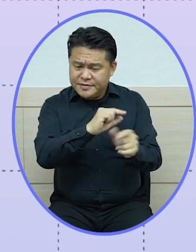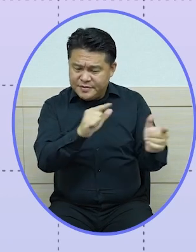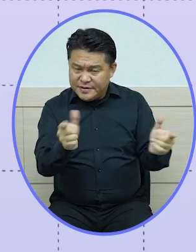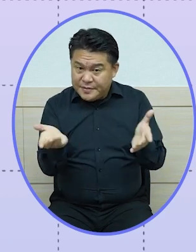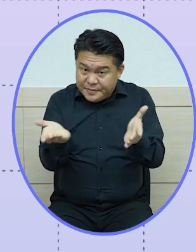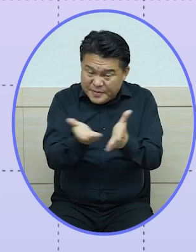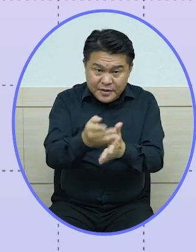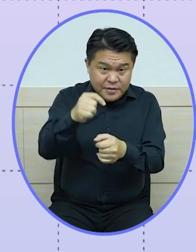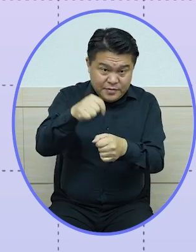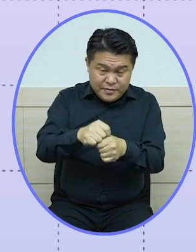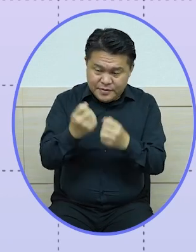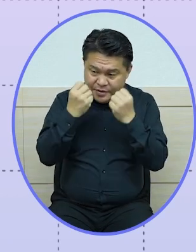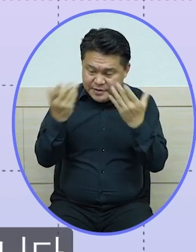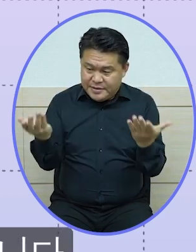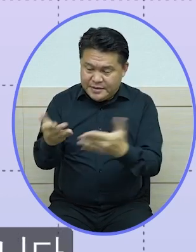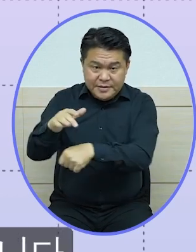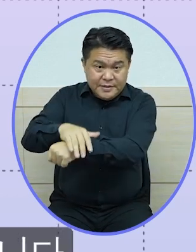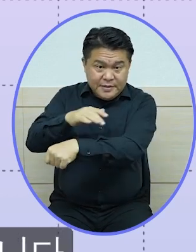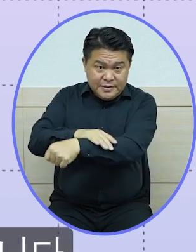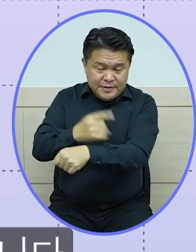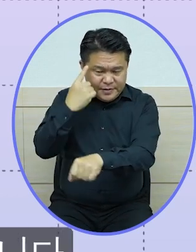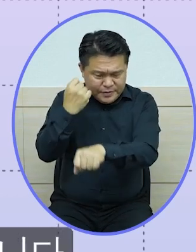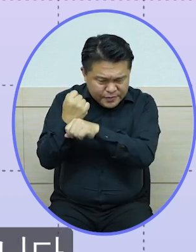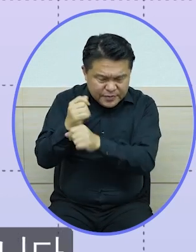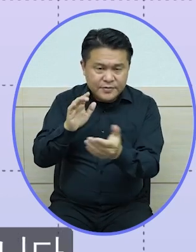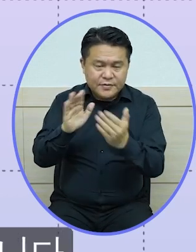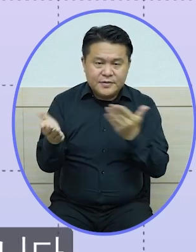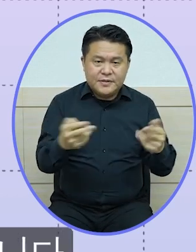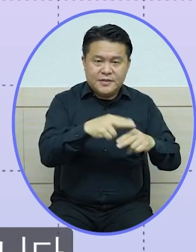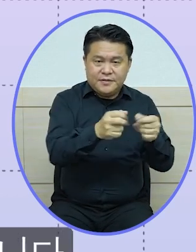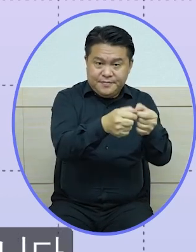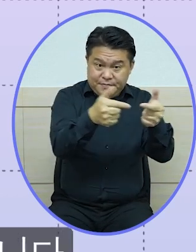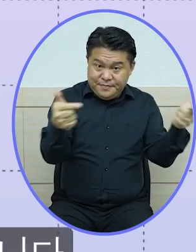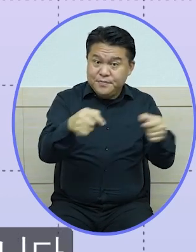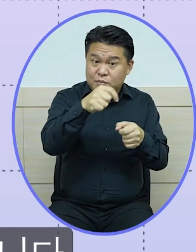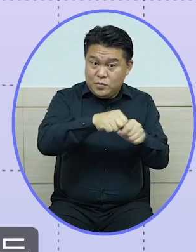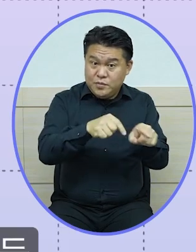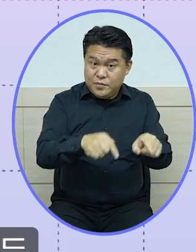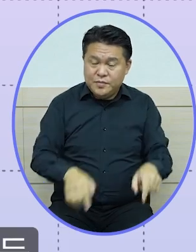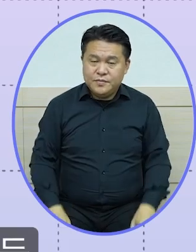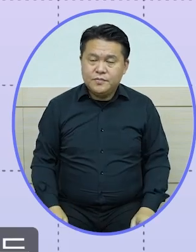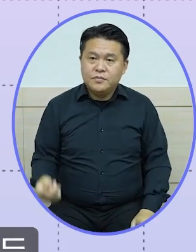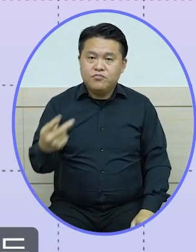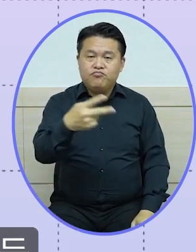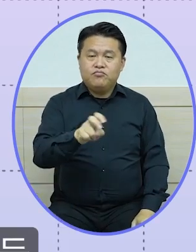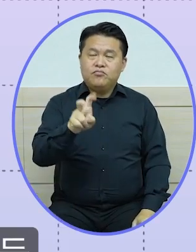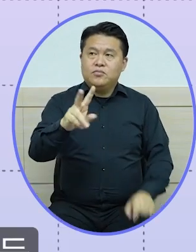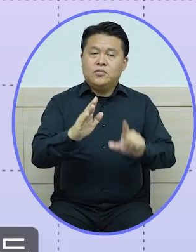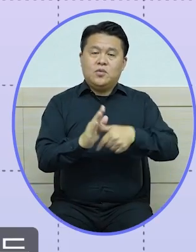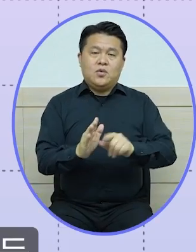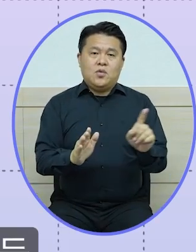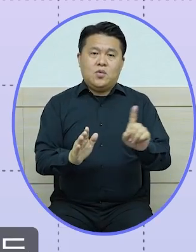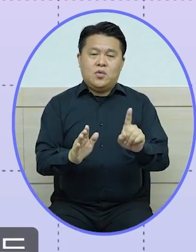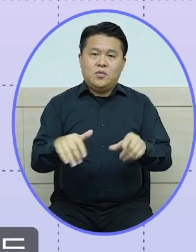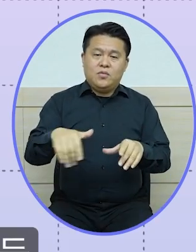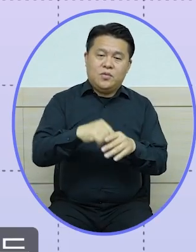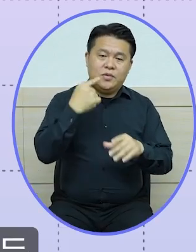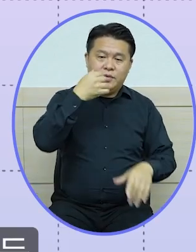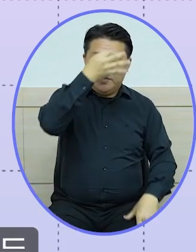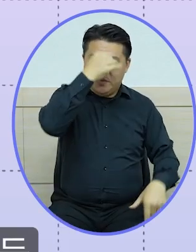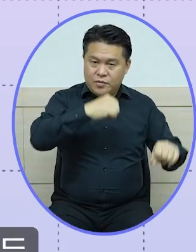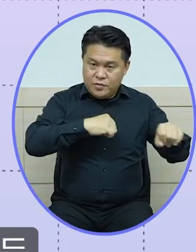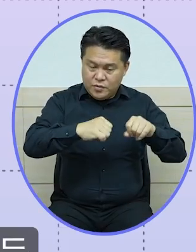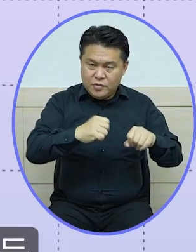고려한 신규 직무 개발을 통해 일자리 창출 및 확대를 목적으로 하는 사업입니다. 2022년에는